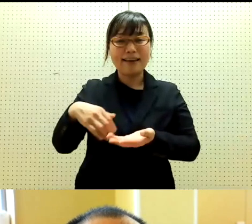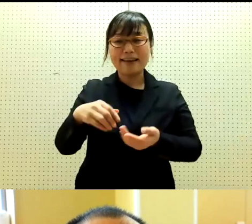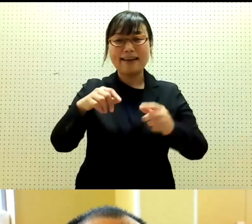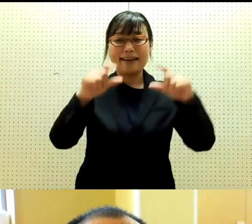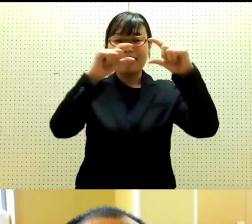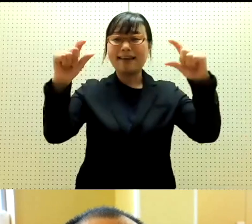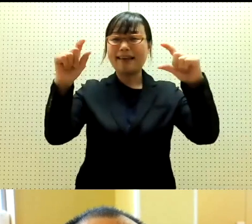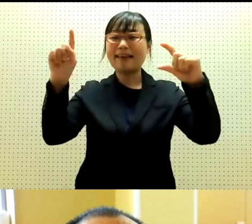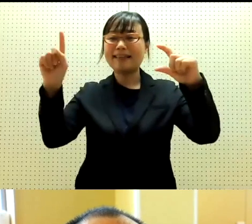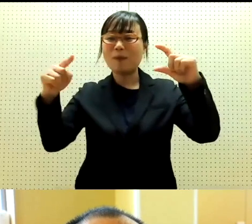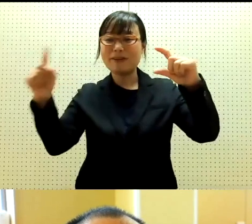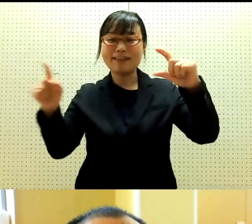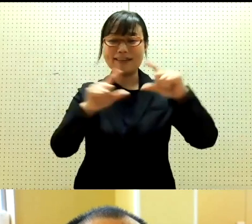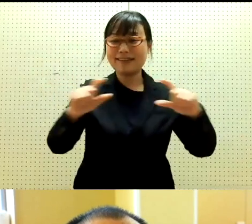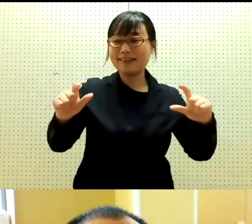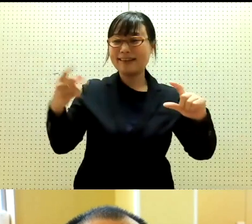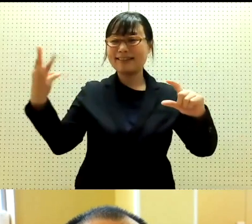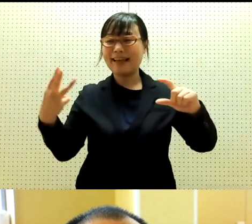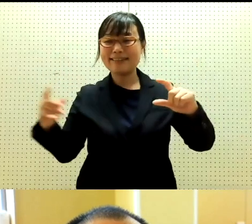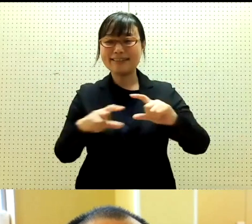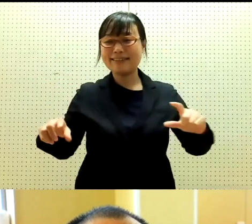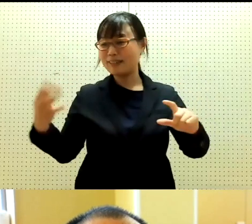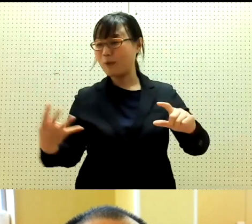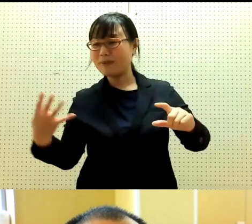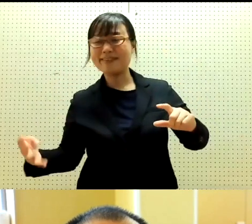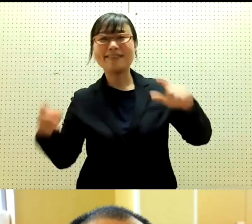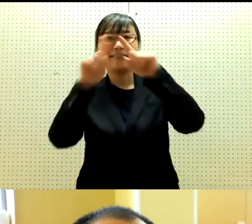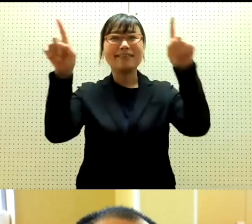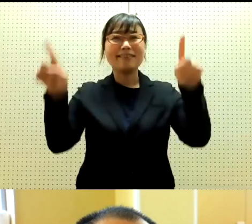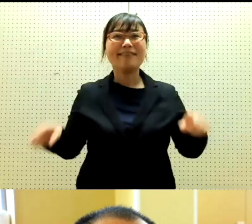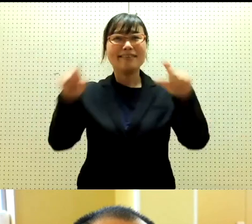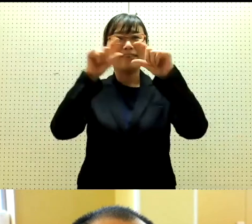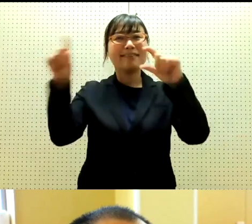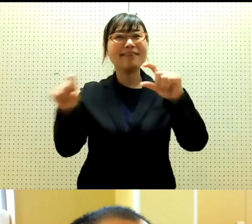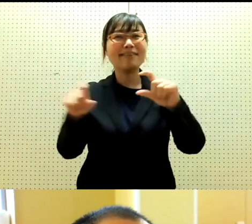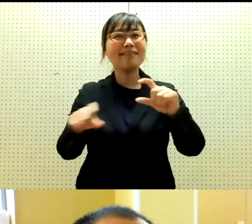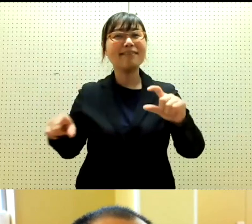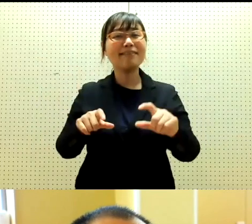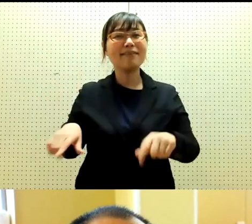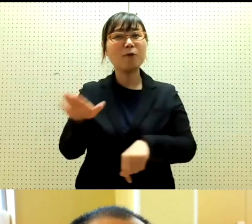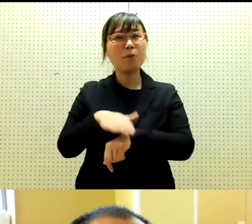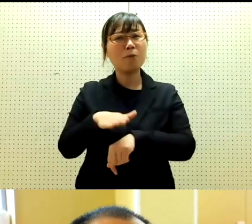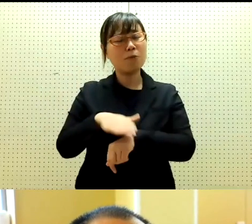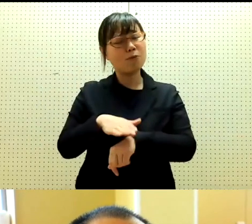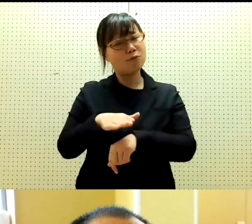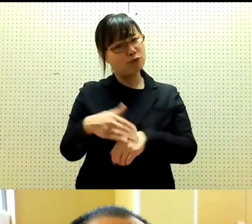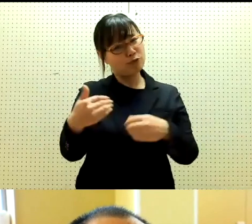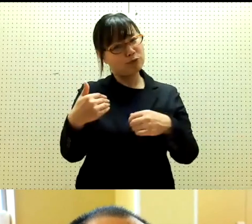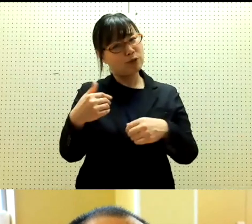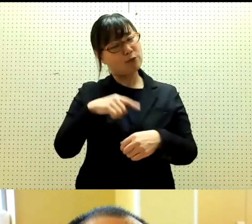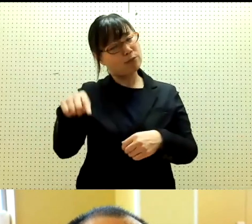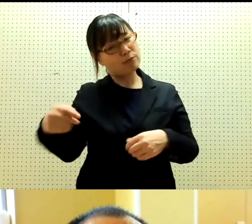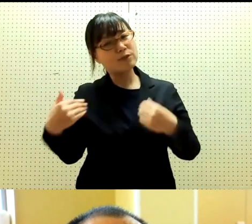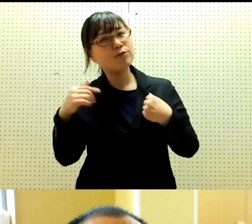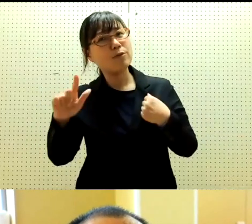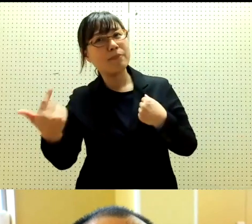作ったりしてって、そういうめんどくさいことをやるっていうのも、場合によっては必要じゃないですかって話は、ね、出ると思ってたんですよ。で、これはね、僕は